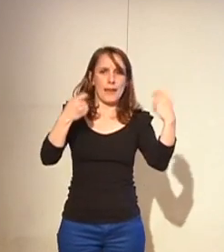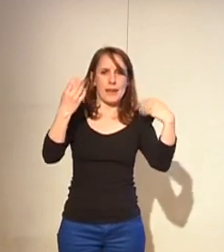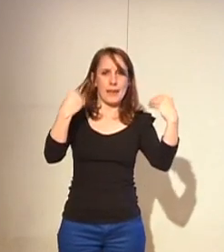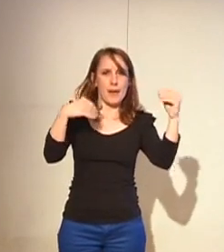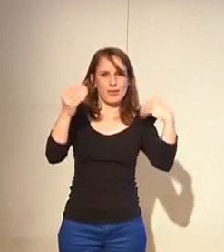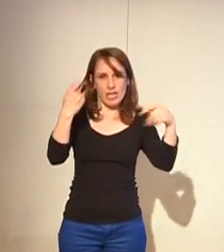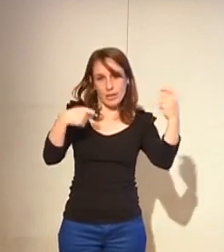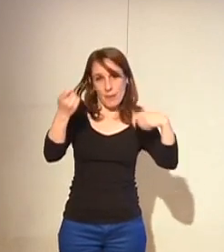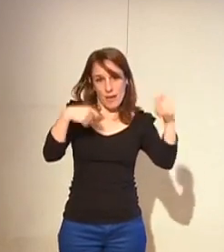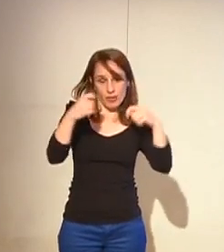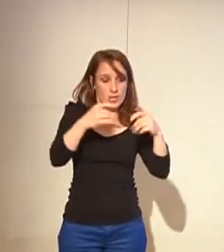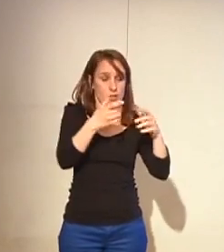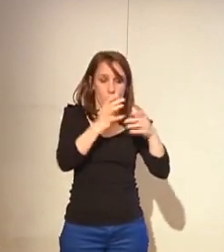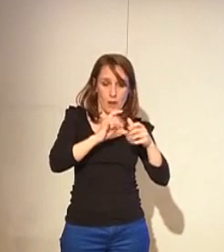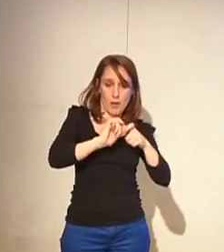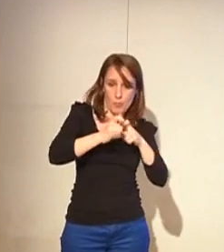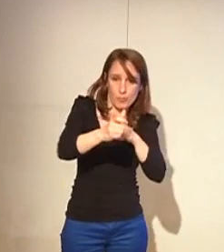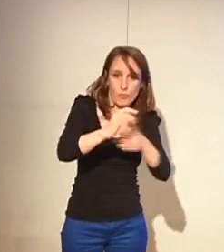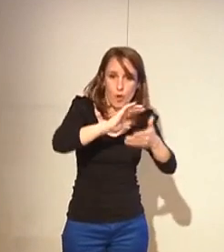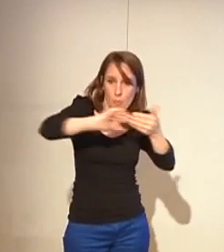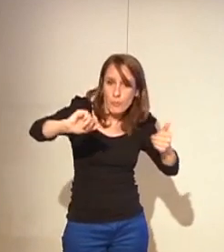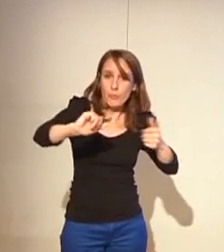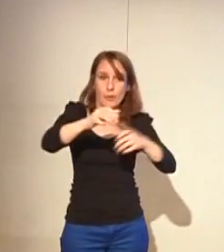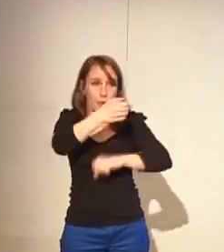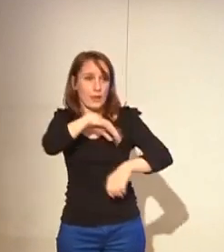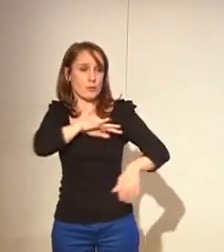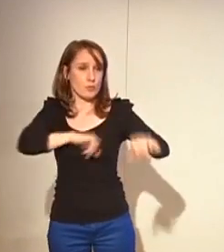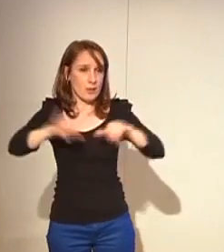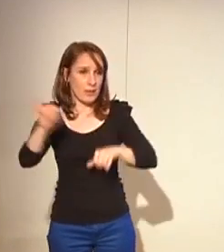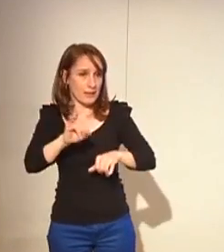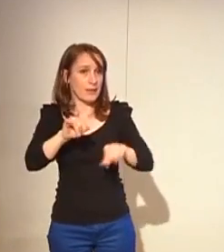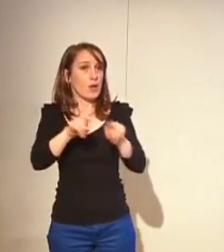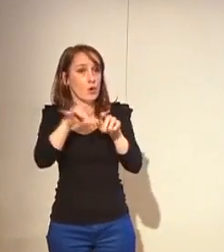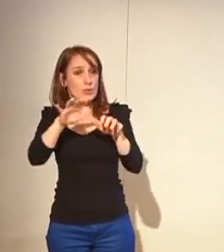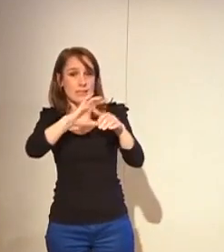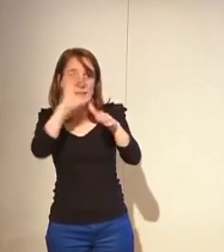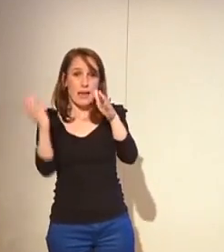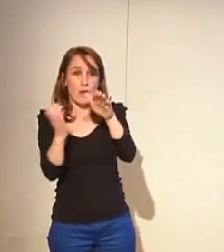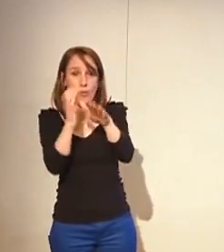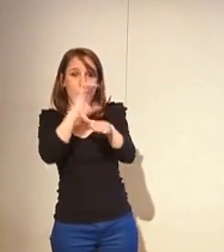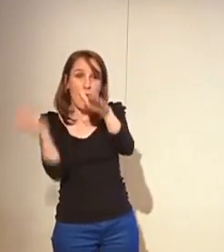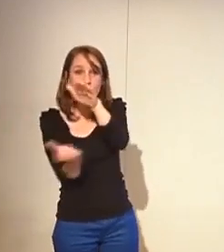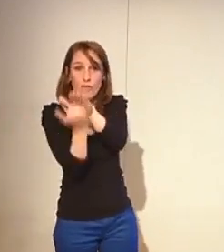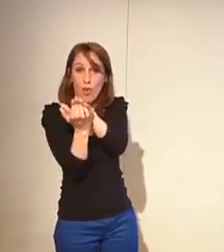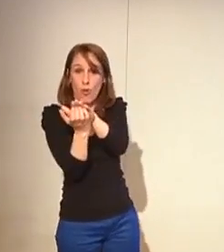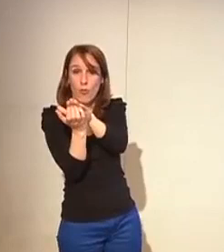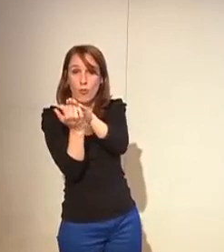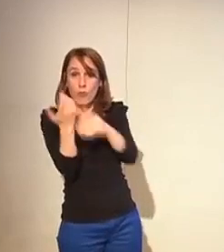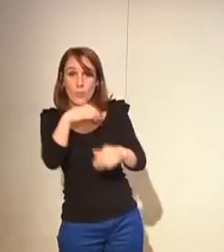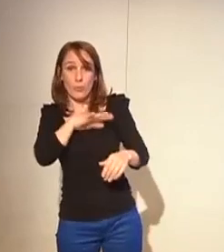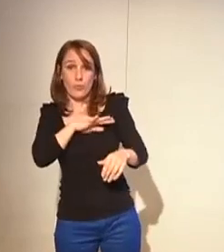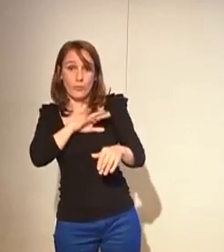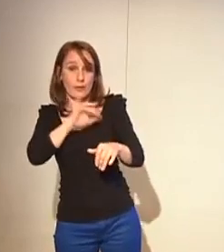toutes les décisions concernant leurs avenant alors ce point reprend